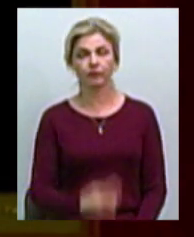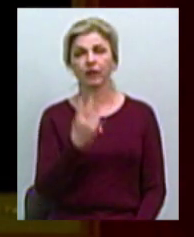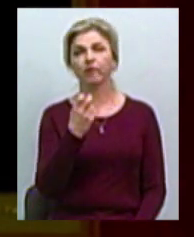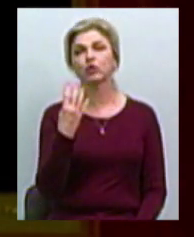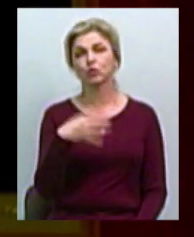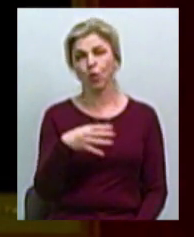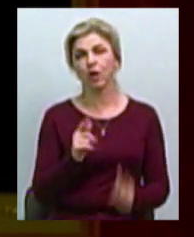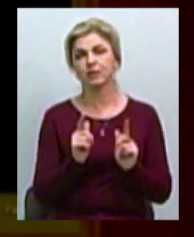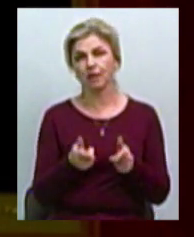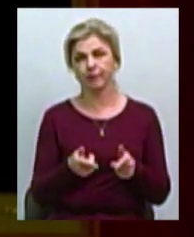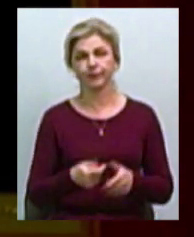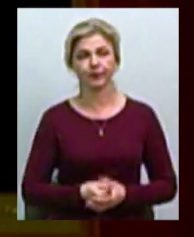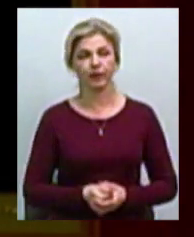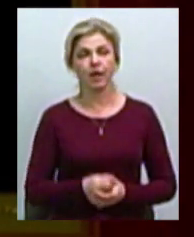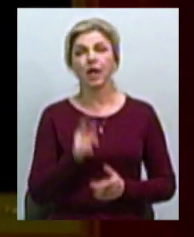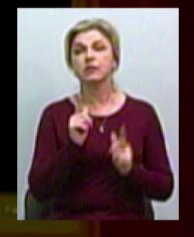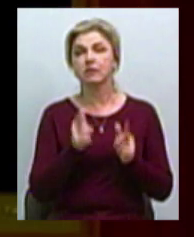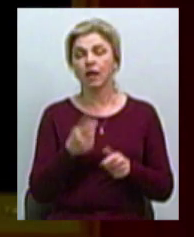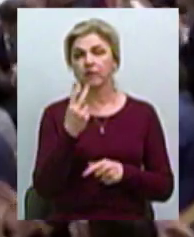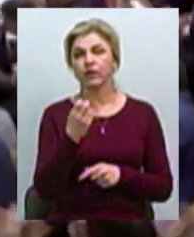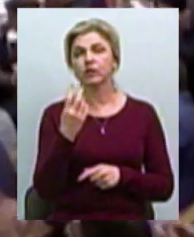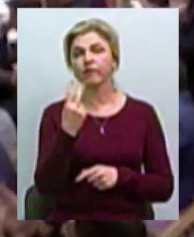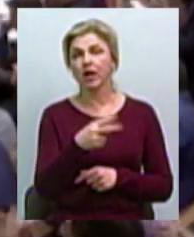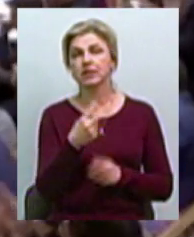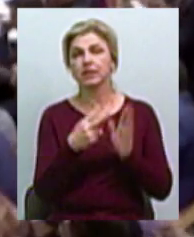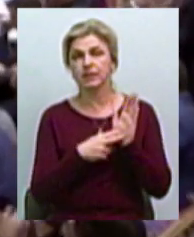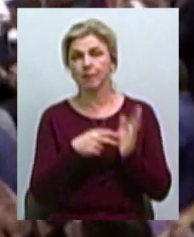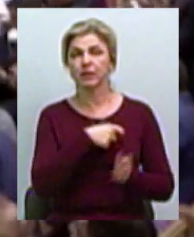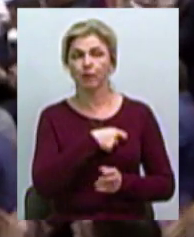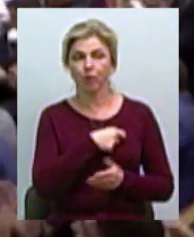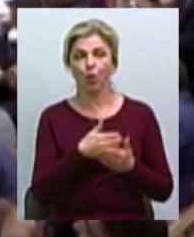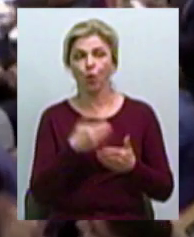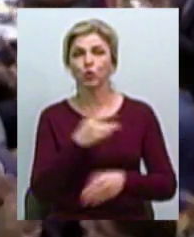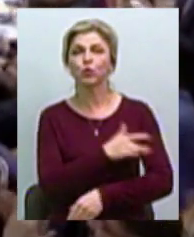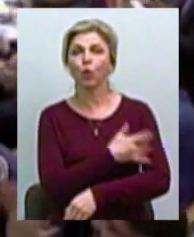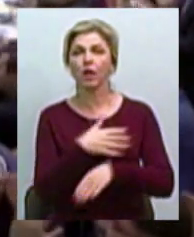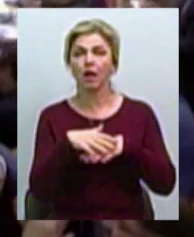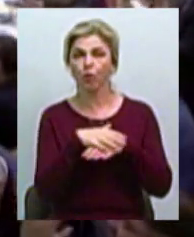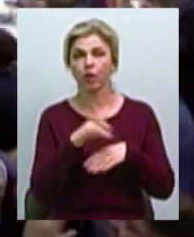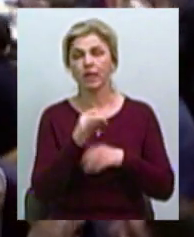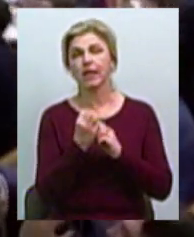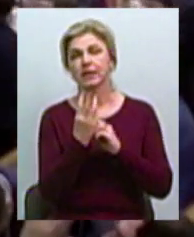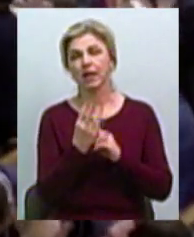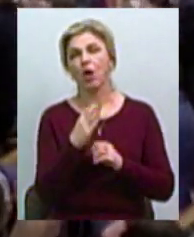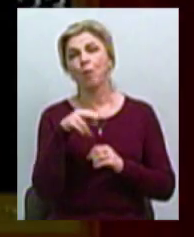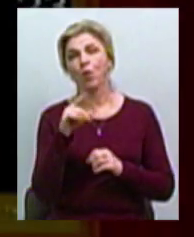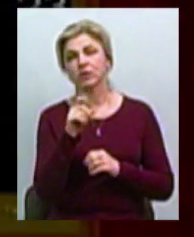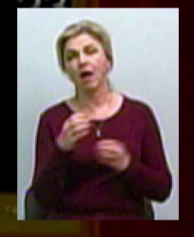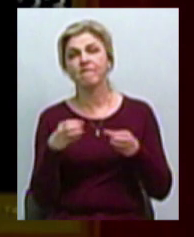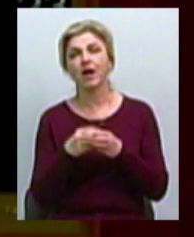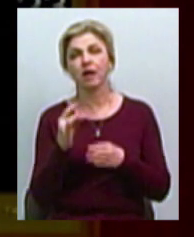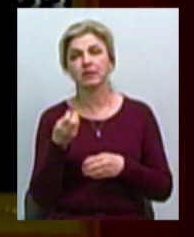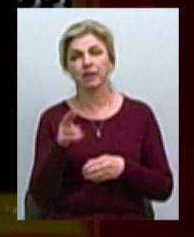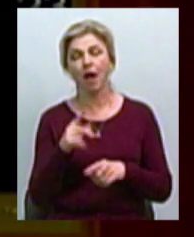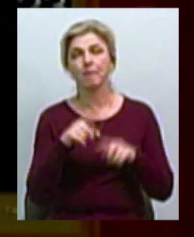240 за. За проголосували 227 депутатів від «Слуги народу» та 13 позафракційних.